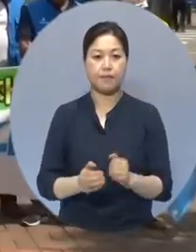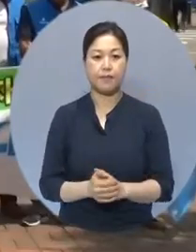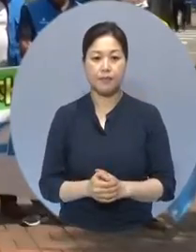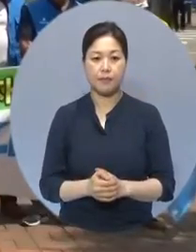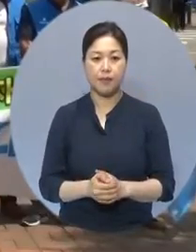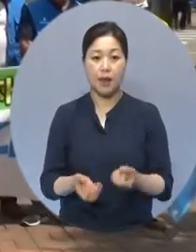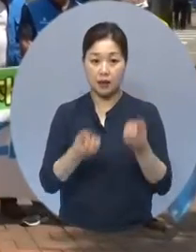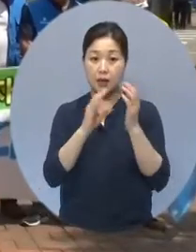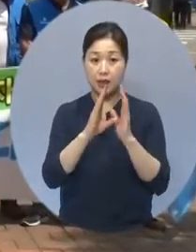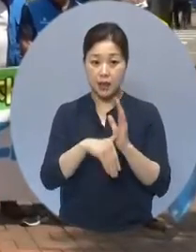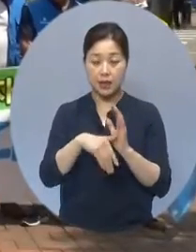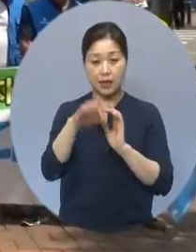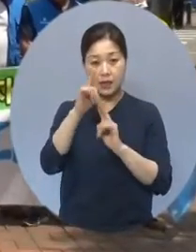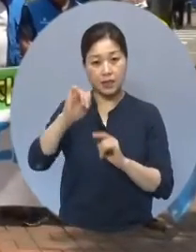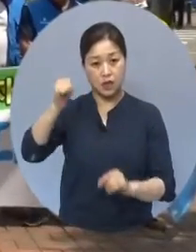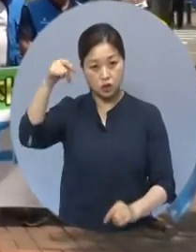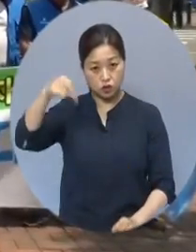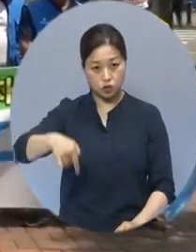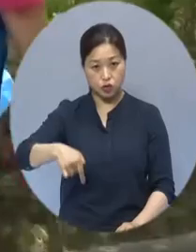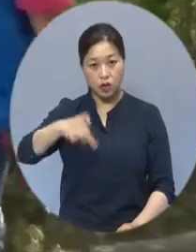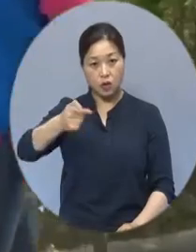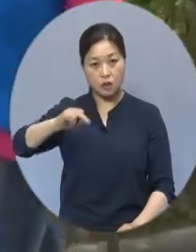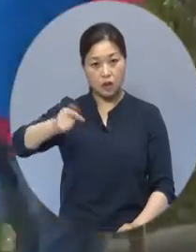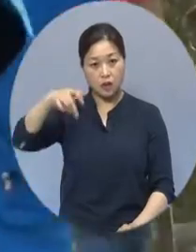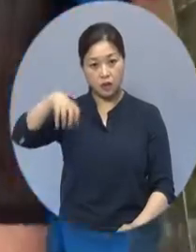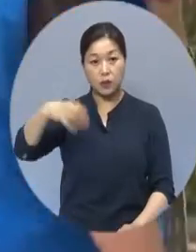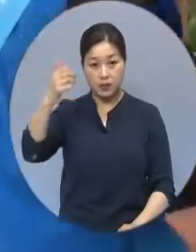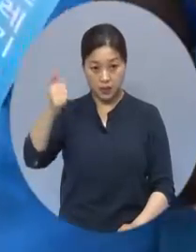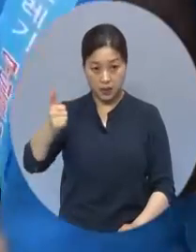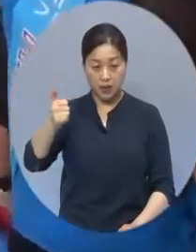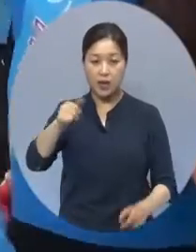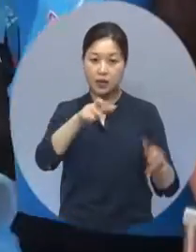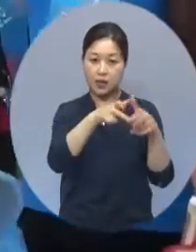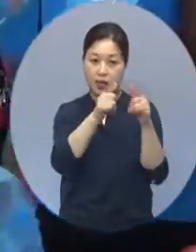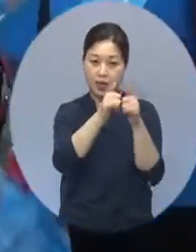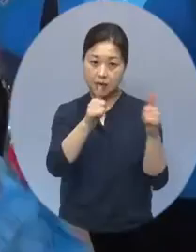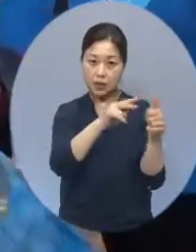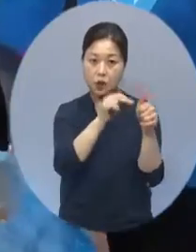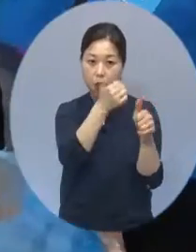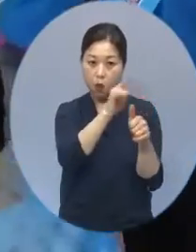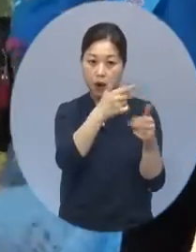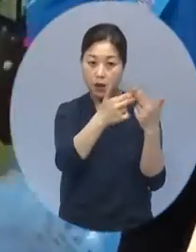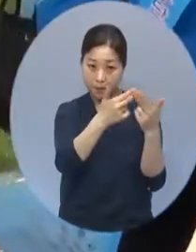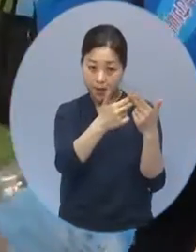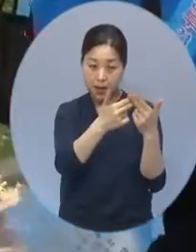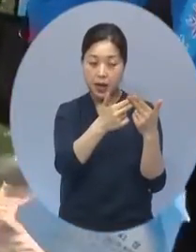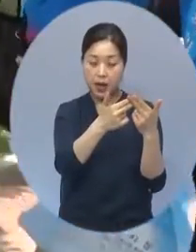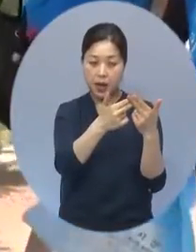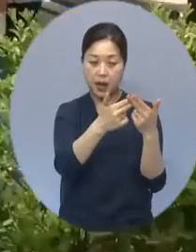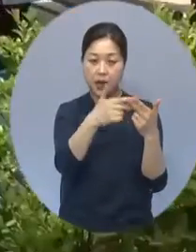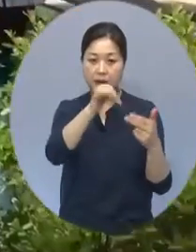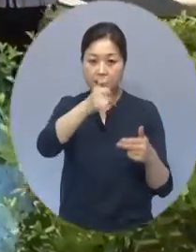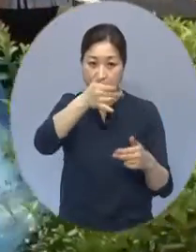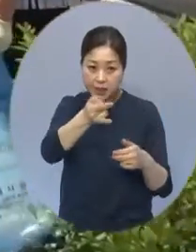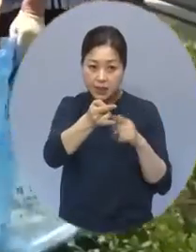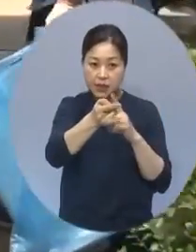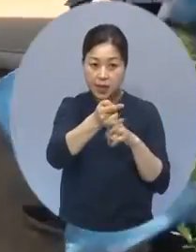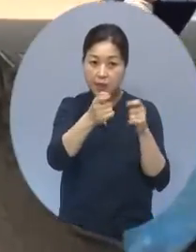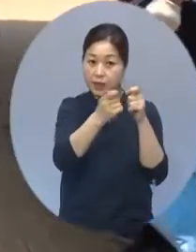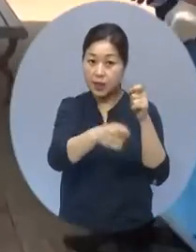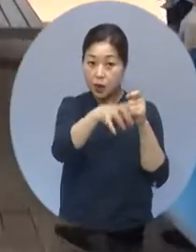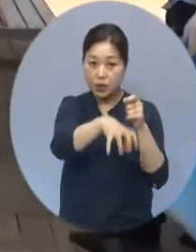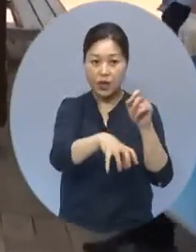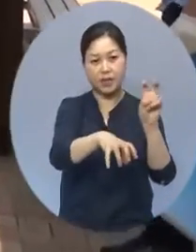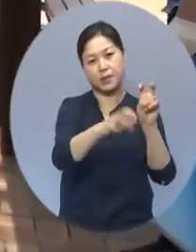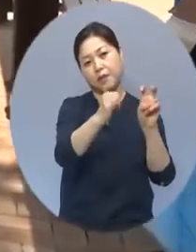이날 행사에는 이진우 검산동장을 비롯한 장애인정보화협회 김제지회 회원들 20여 명이 참석하여 우리 지역의